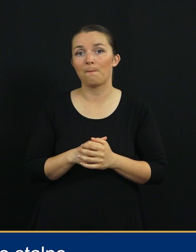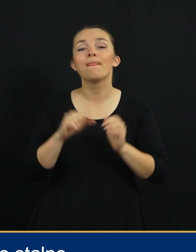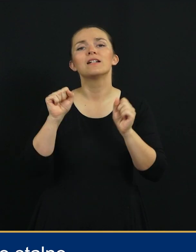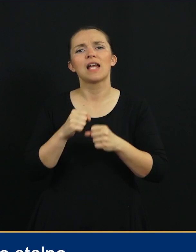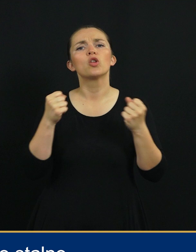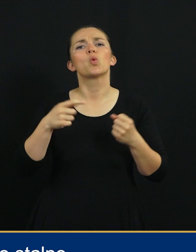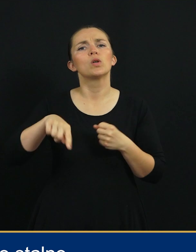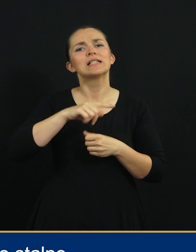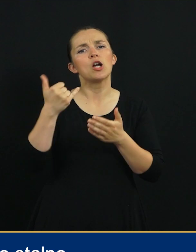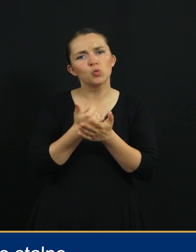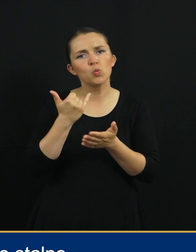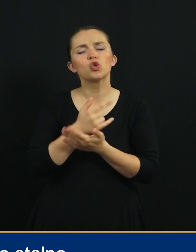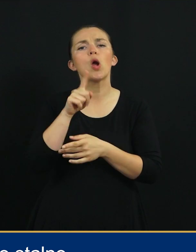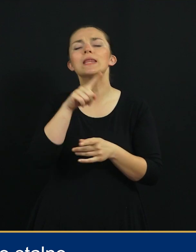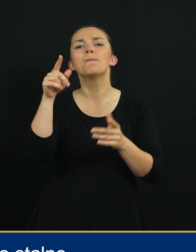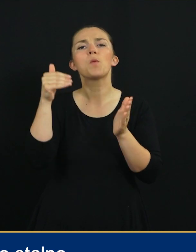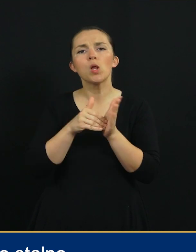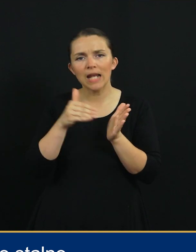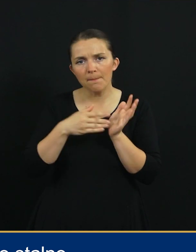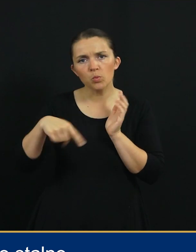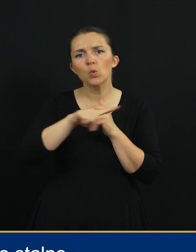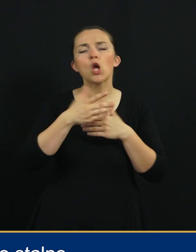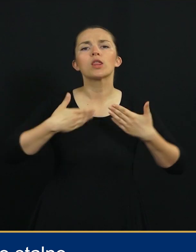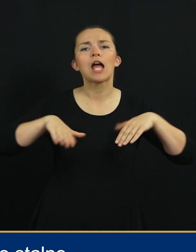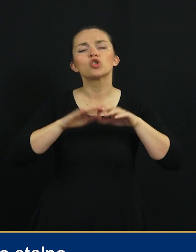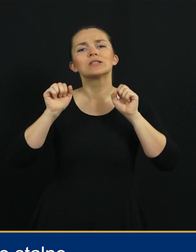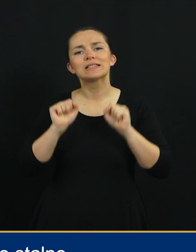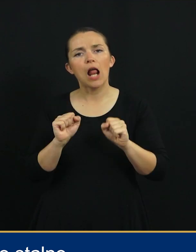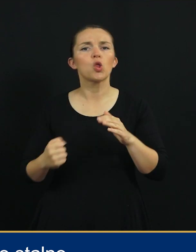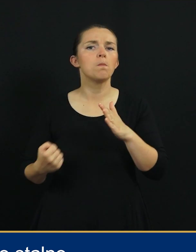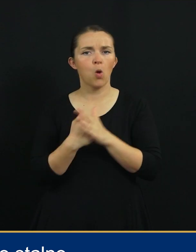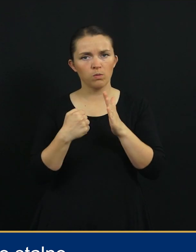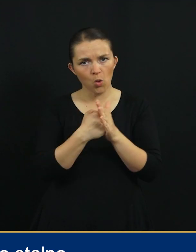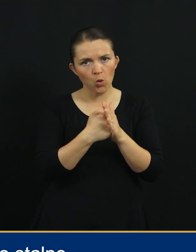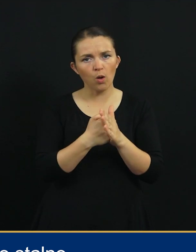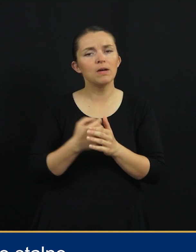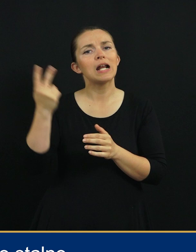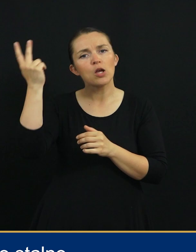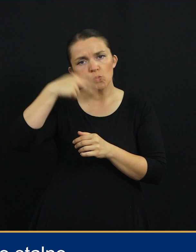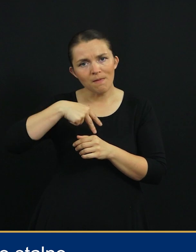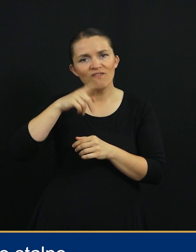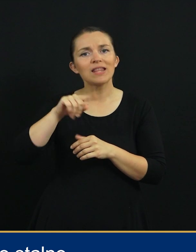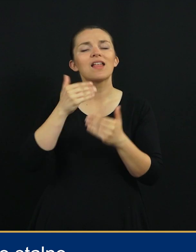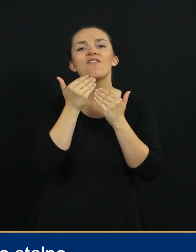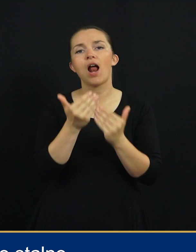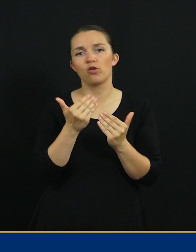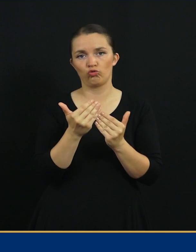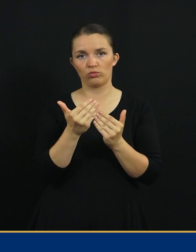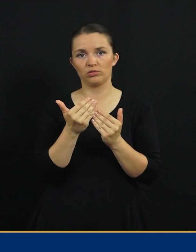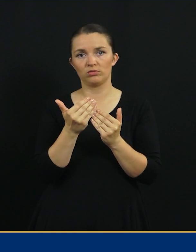Zato si zaslužijo in potrebujejo našo stalno podporo, razumevanje in